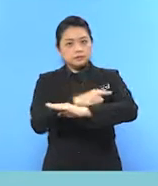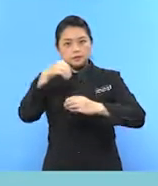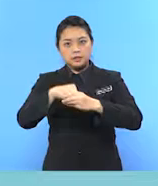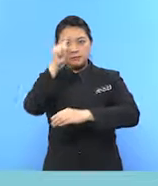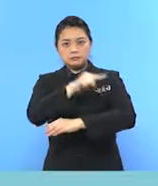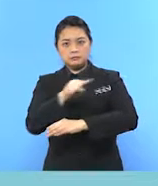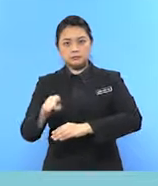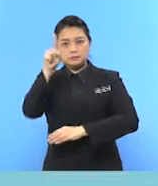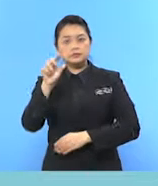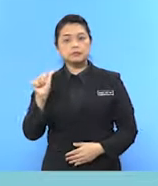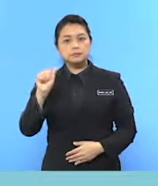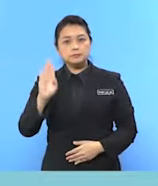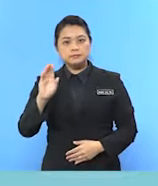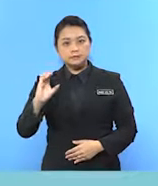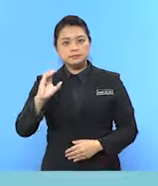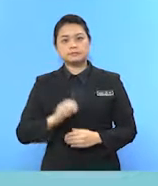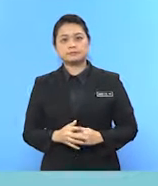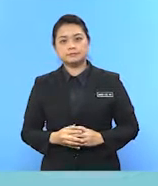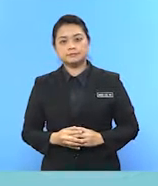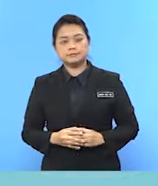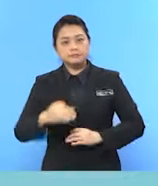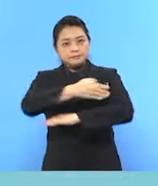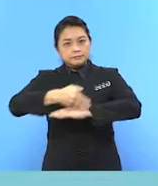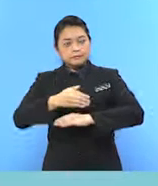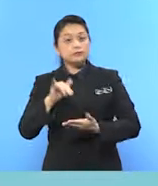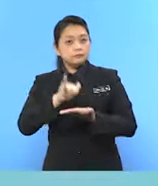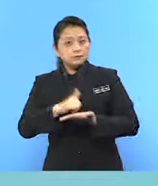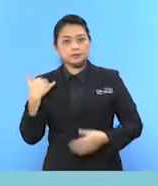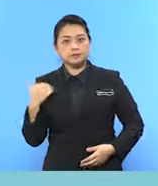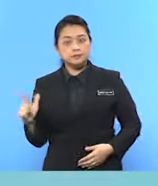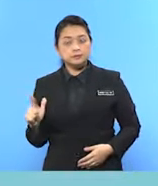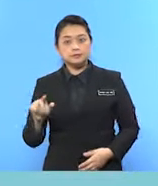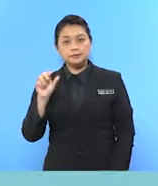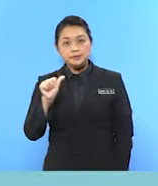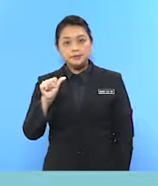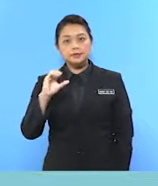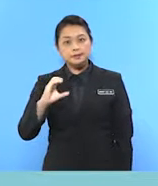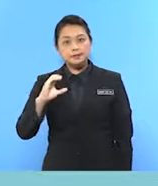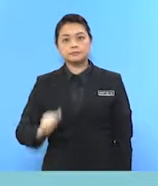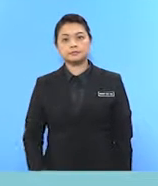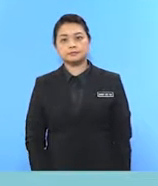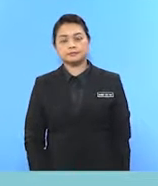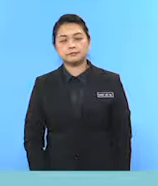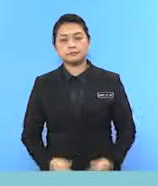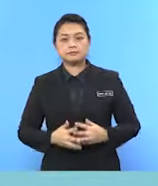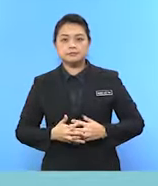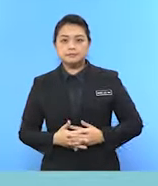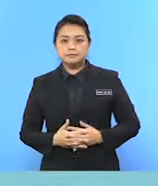segitiga ABC. Sisi tersebut ialah AC.